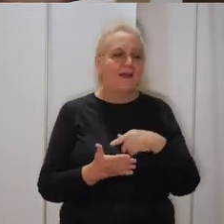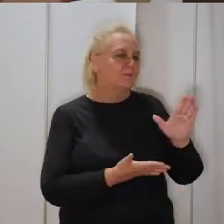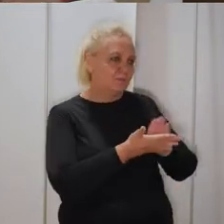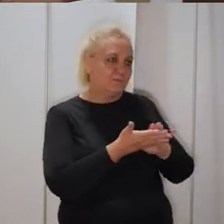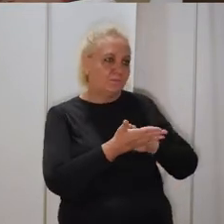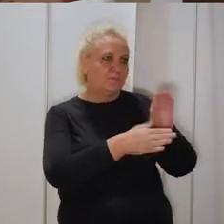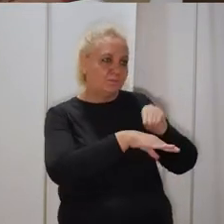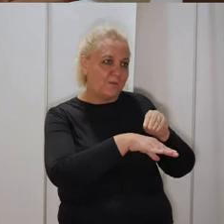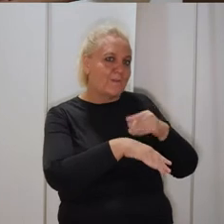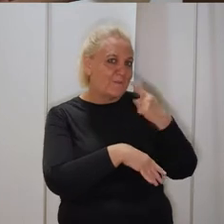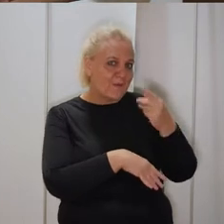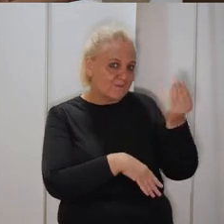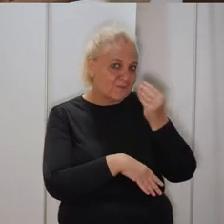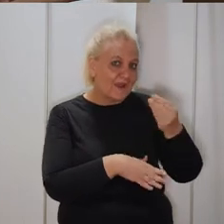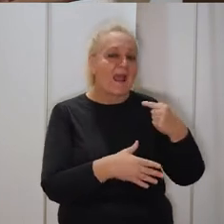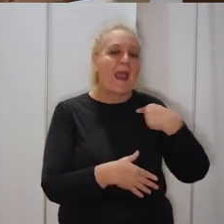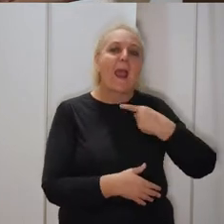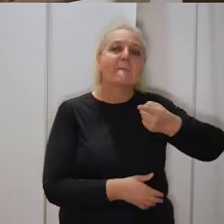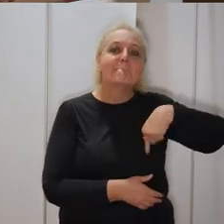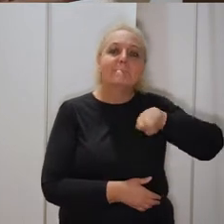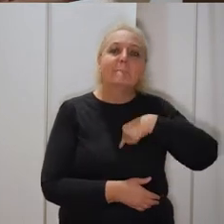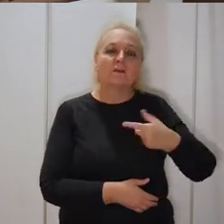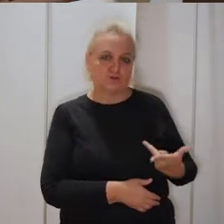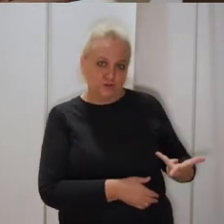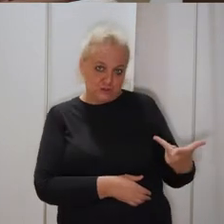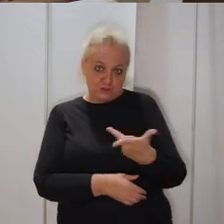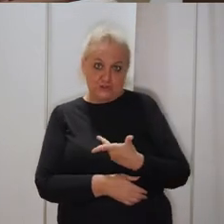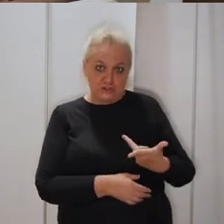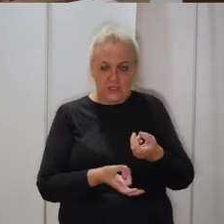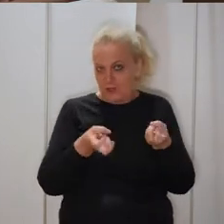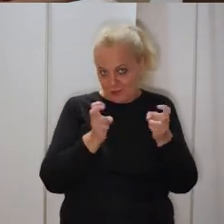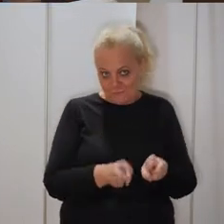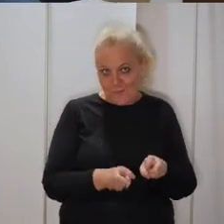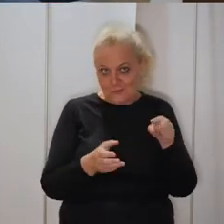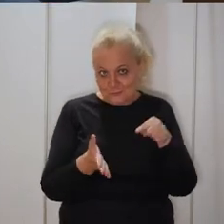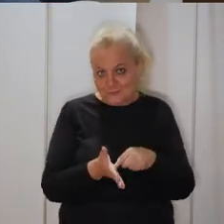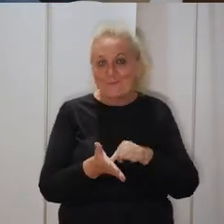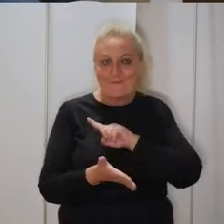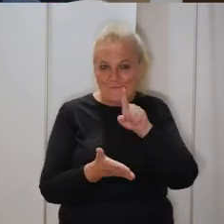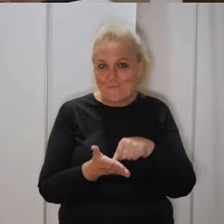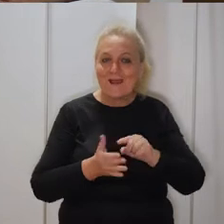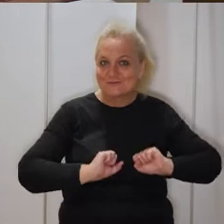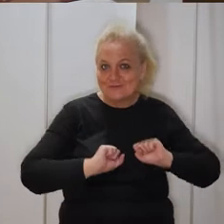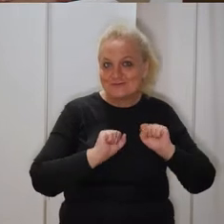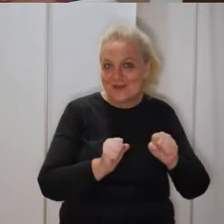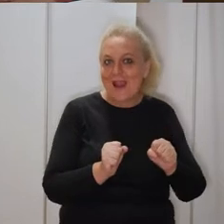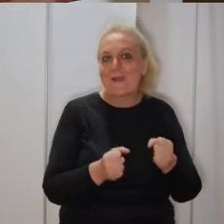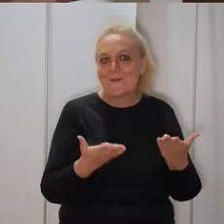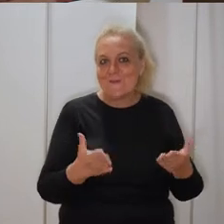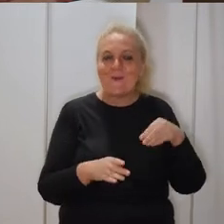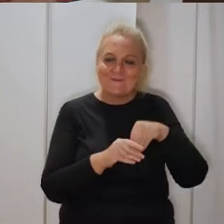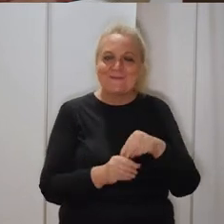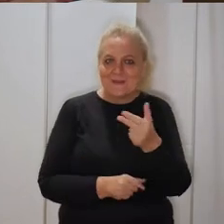przepraszam, że tak wejdę w słowo, ale my tu w ogóle we trzy tworzymy, właśnie tutaj działamy